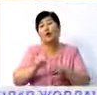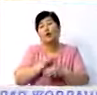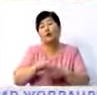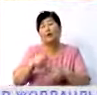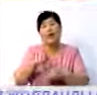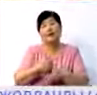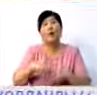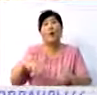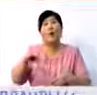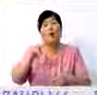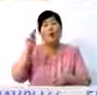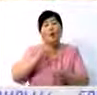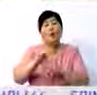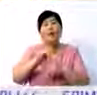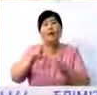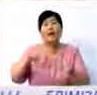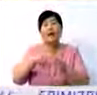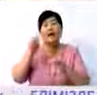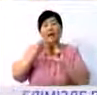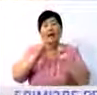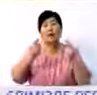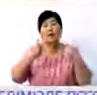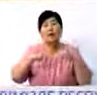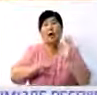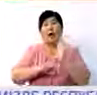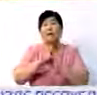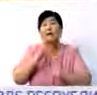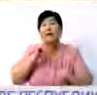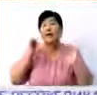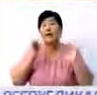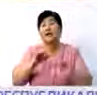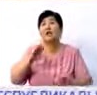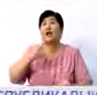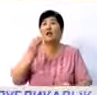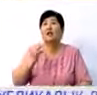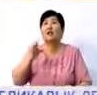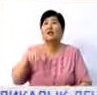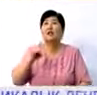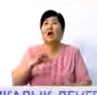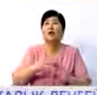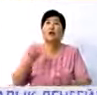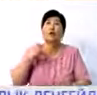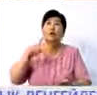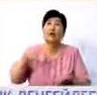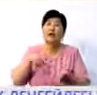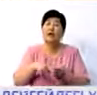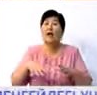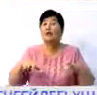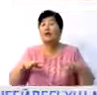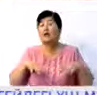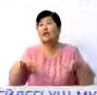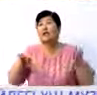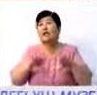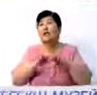негізделді. Облыстық оқу орталығы мен қалалық білім бөлімінің бастамасымен өткен жиынға Жалағаш, Сырдария ауданы мен Қызылорда қаласындағы санаториялық